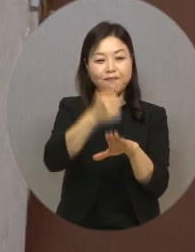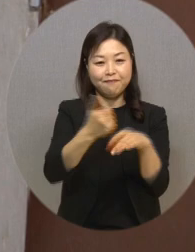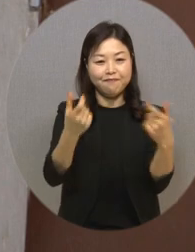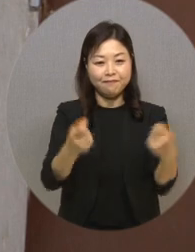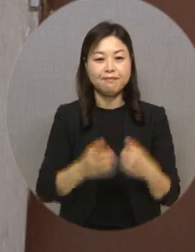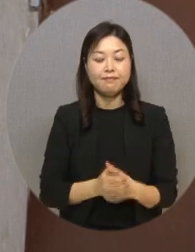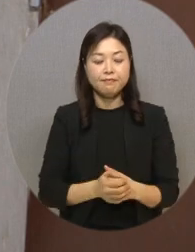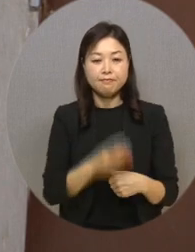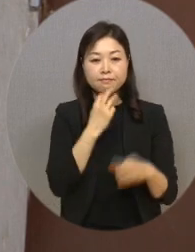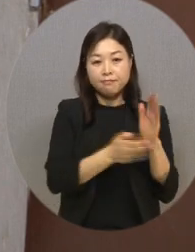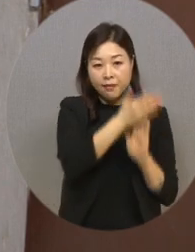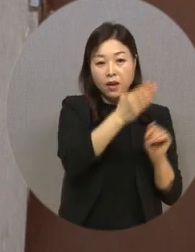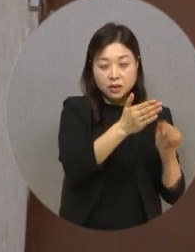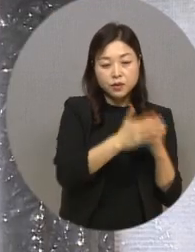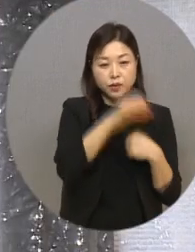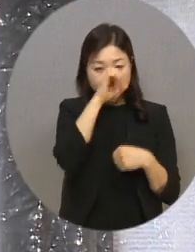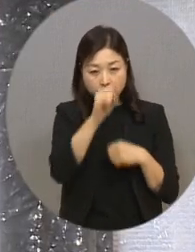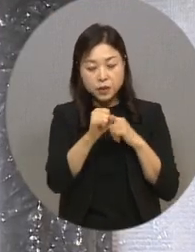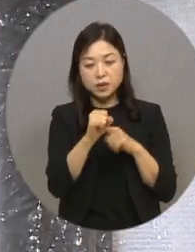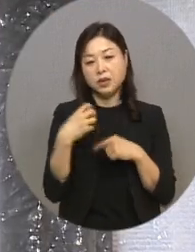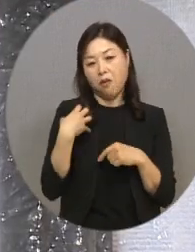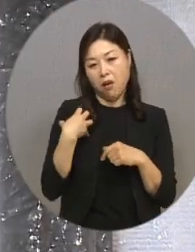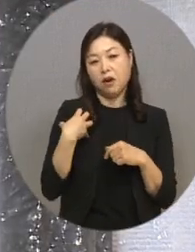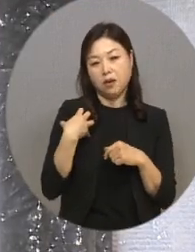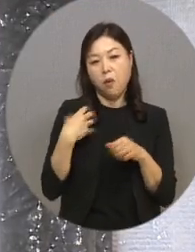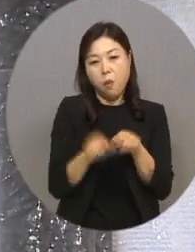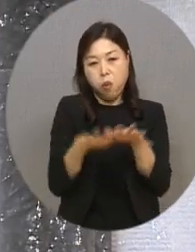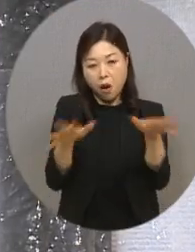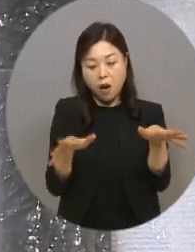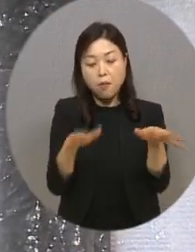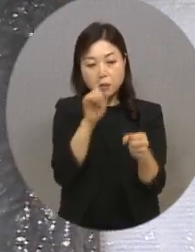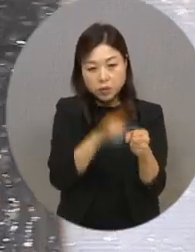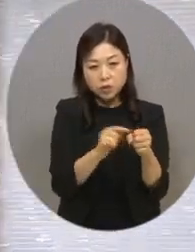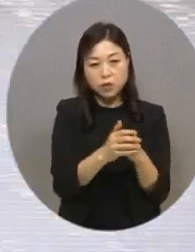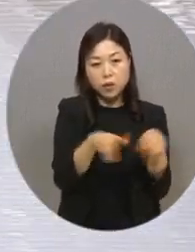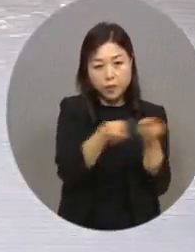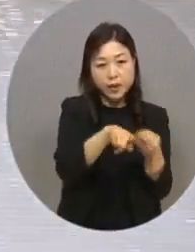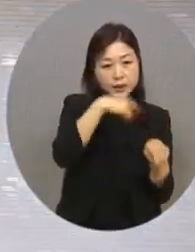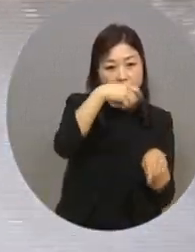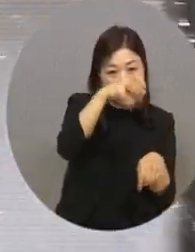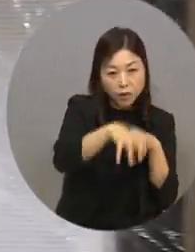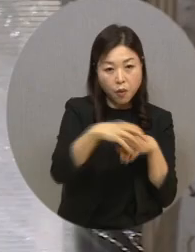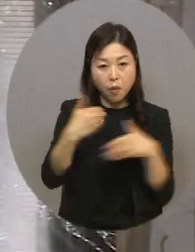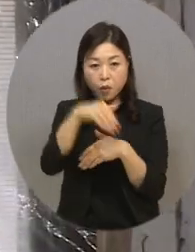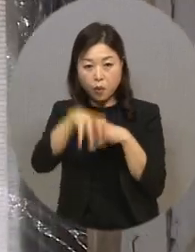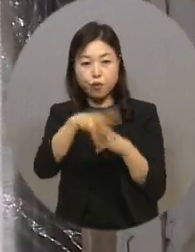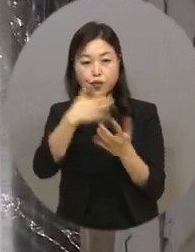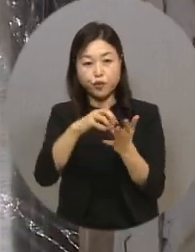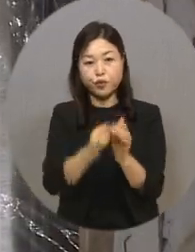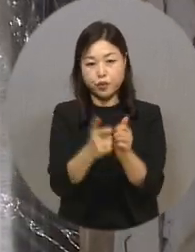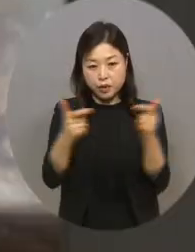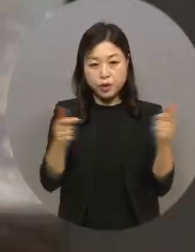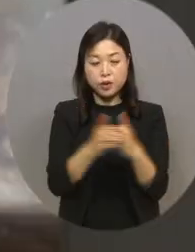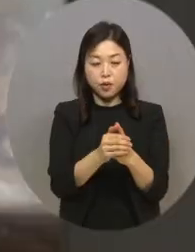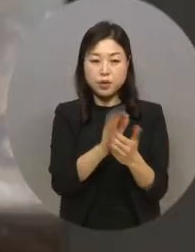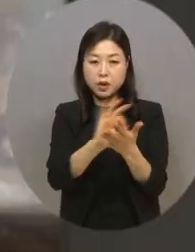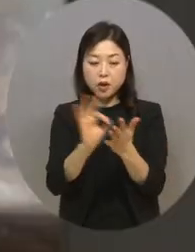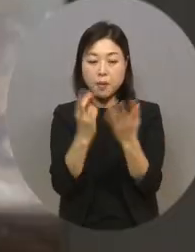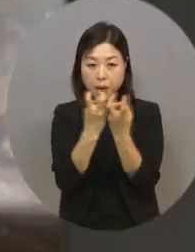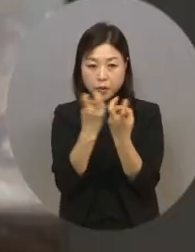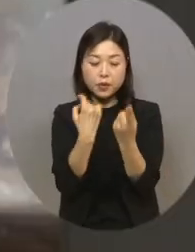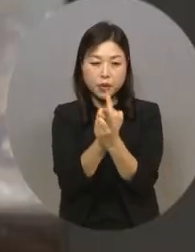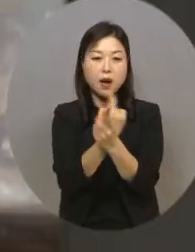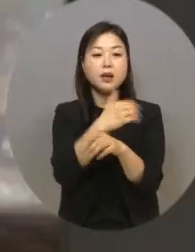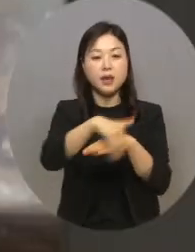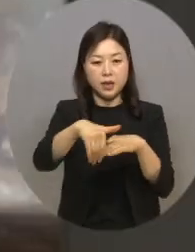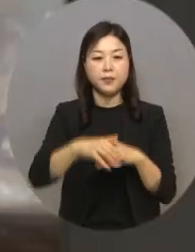서울시는 이러한 순기능을 극대화하기 위해 올해 동행 식당과 동행 목욕 리고 이용방법도 개선할